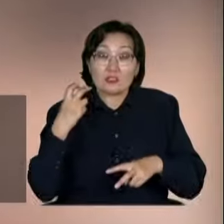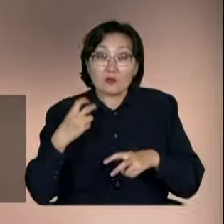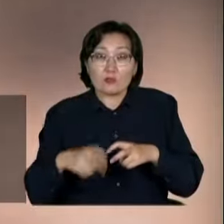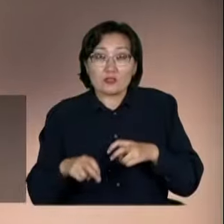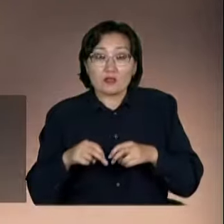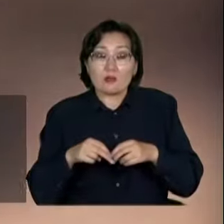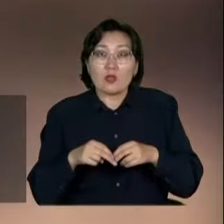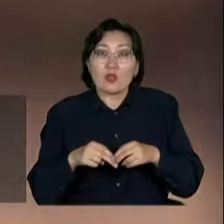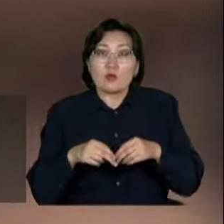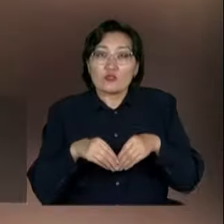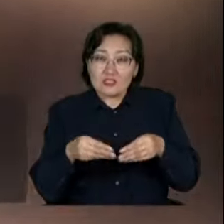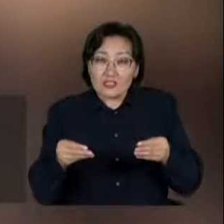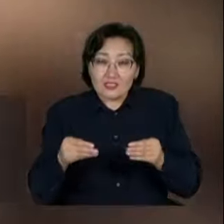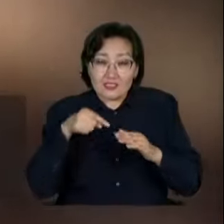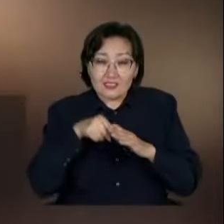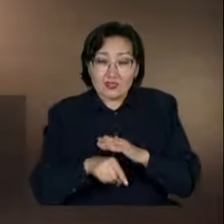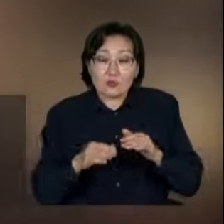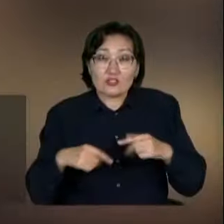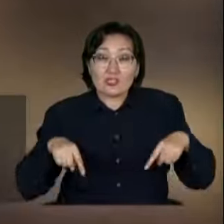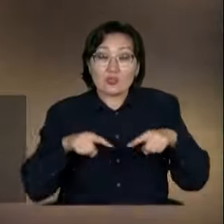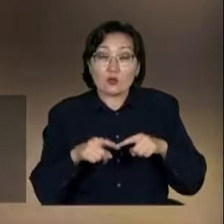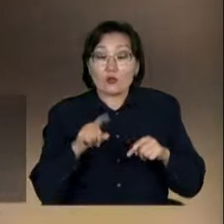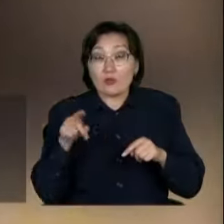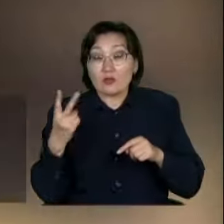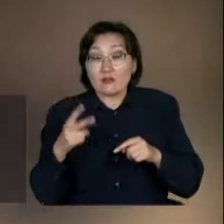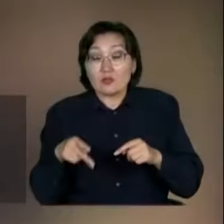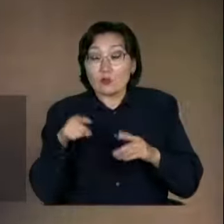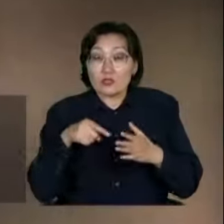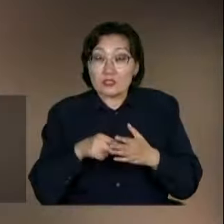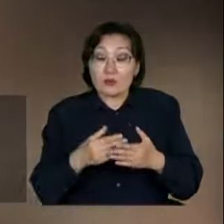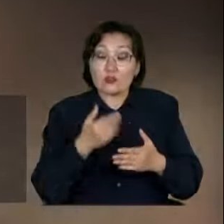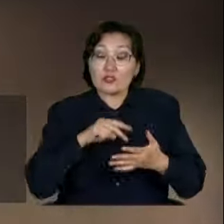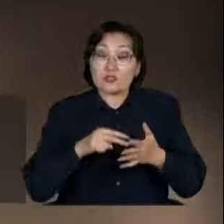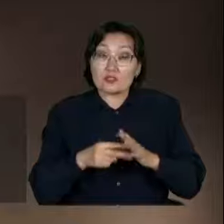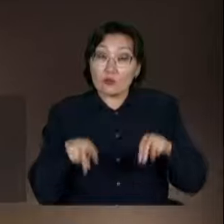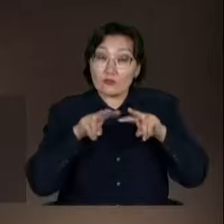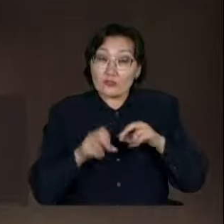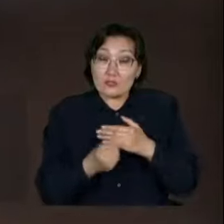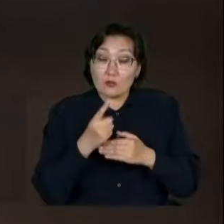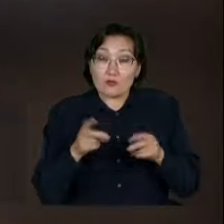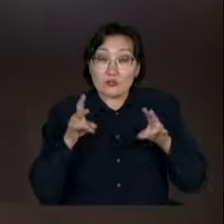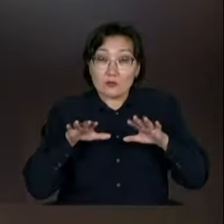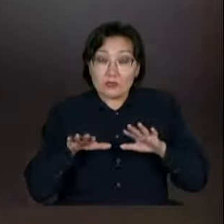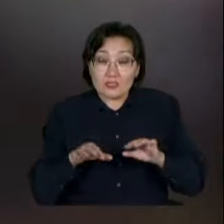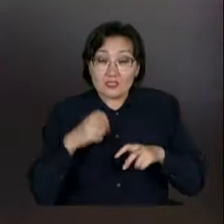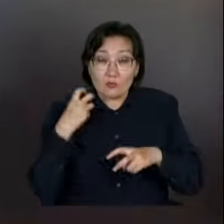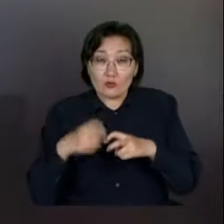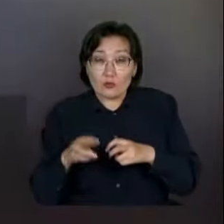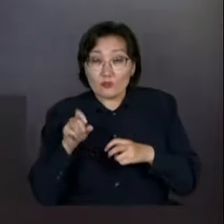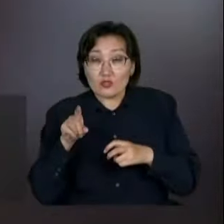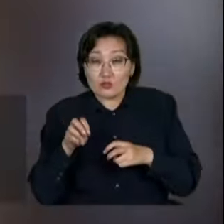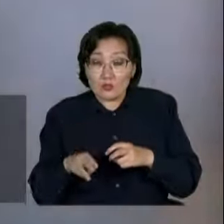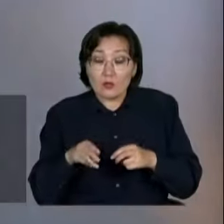обшивка мазутной емкости котельной номер 20 города Щучинска. При внеплановой проверке выяснилось, что произошел разлив мазута в